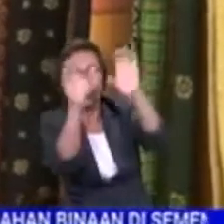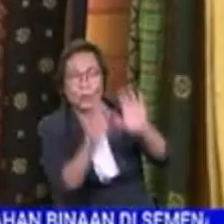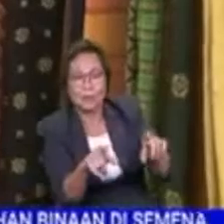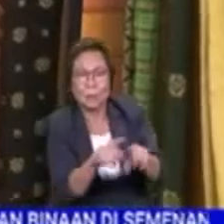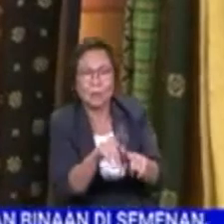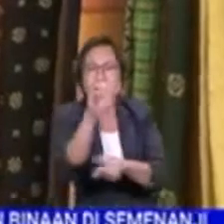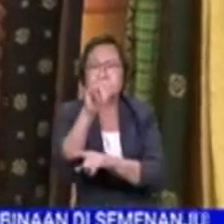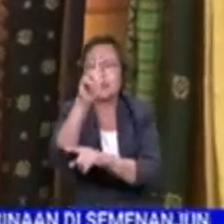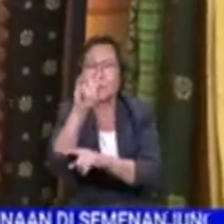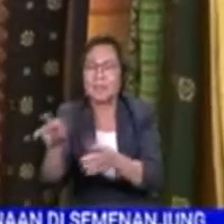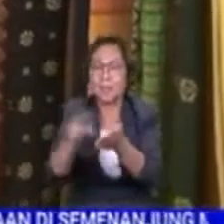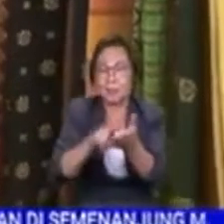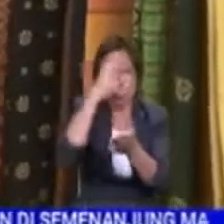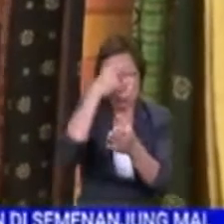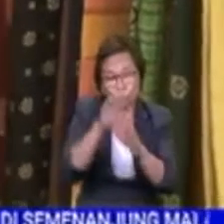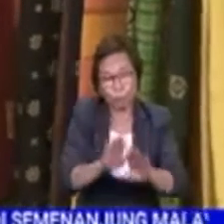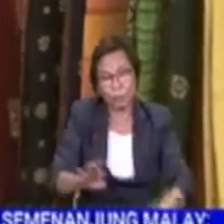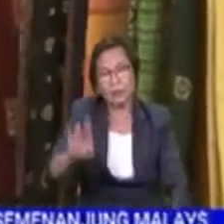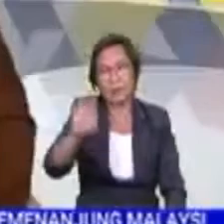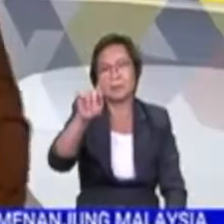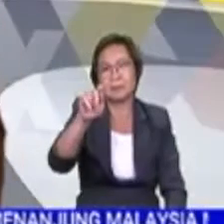Siti Ada Alik melaporkan untuk Berita RTM.